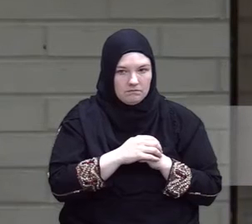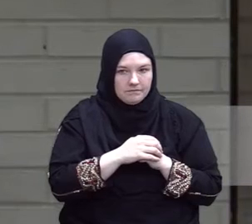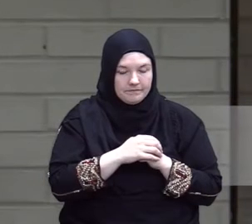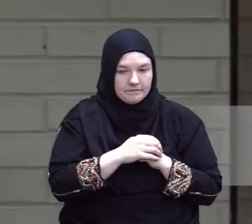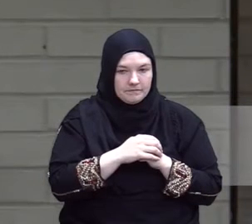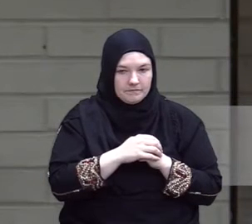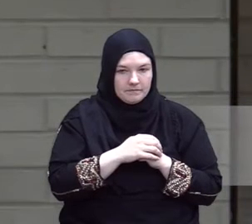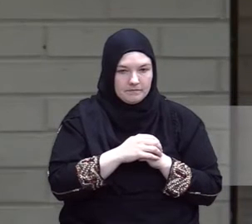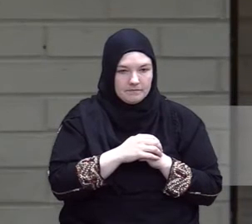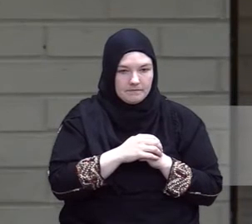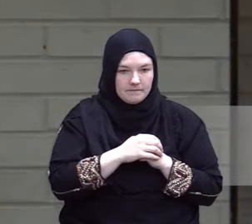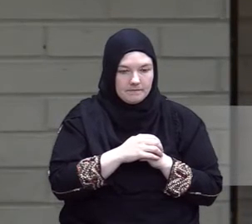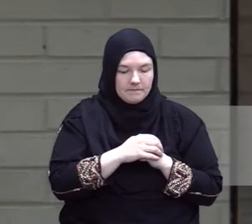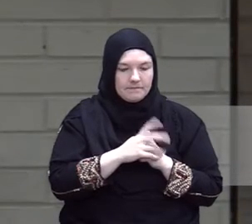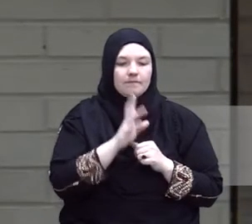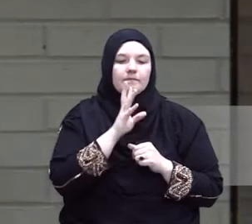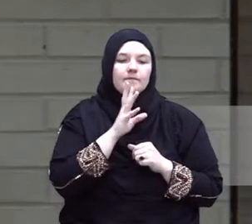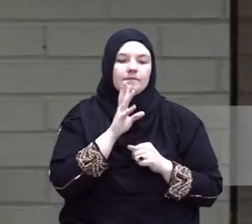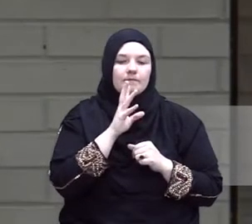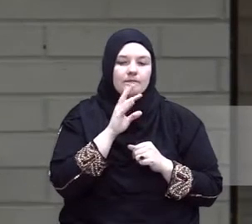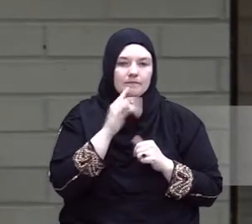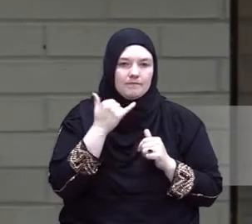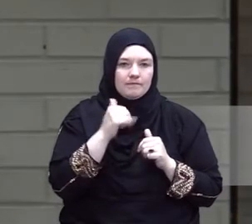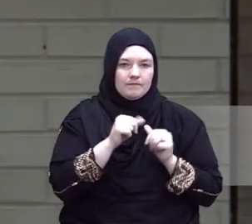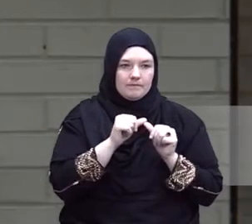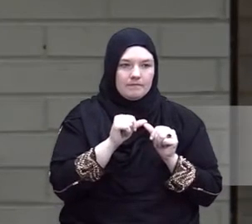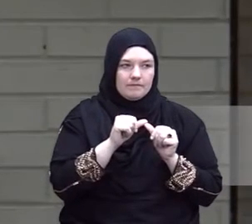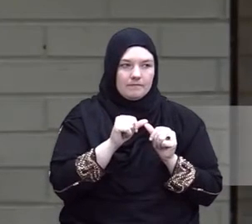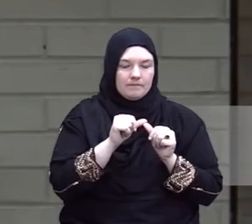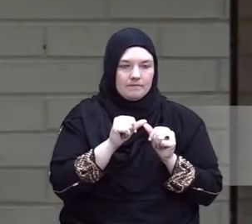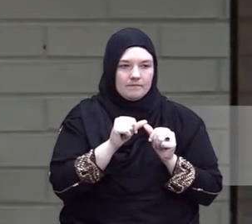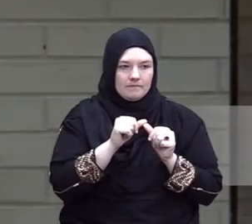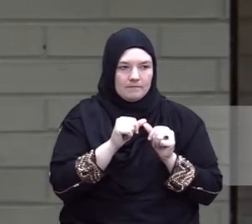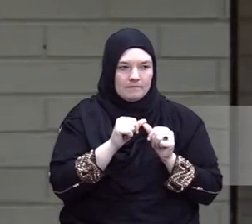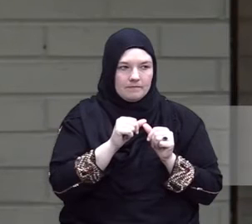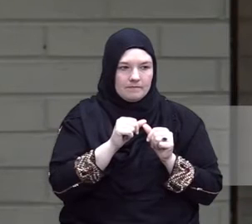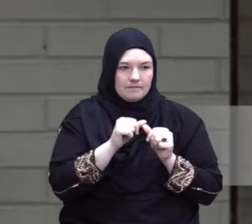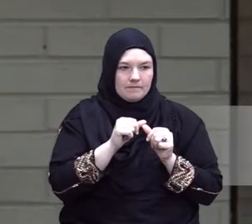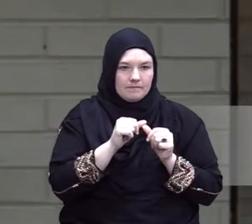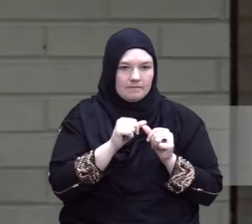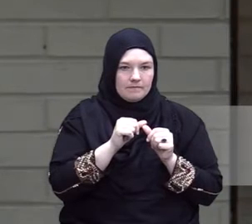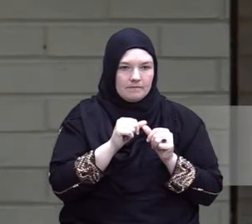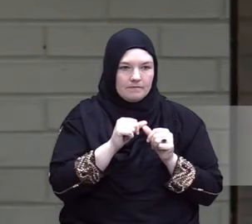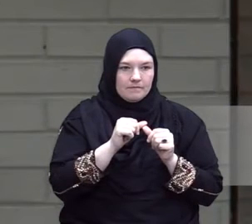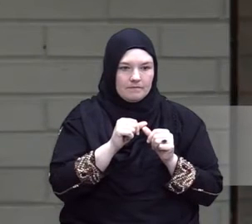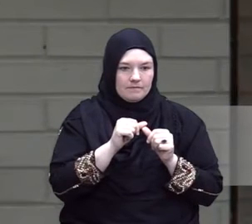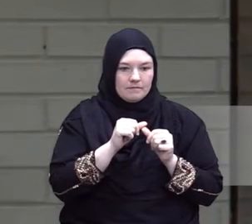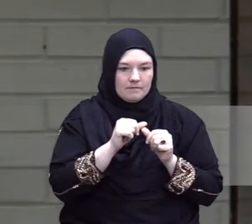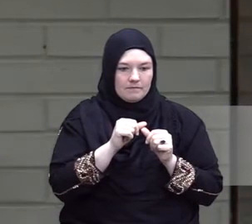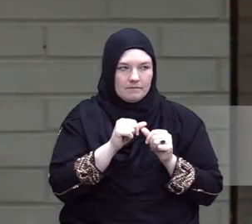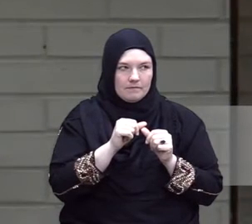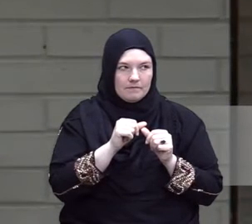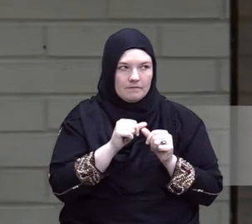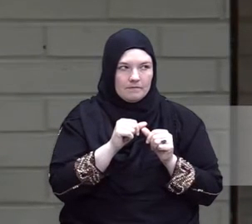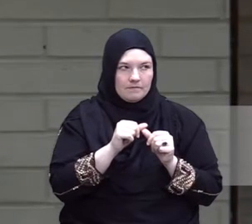أو عرافا أو ساحرا فقد كفر بما أنزل على محمد.